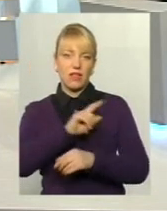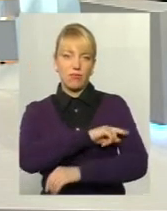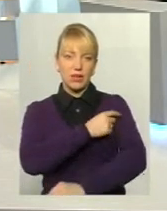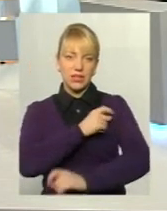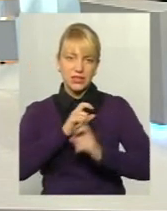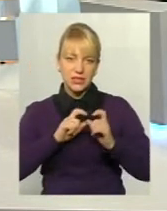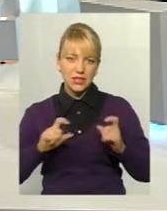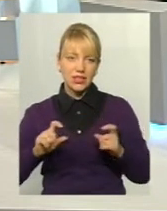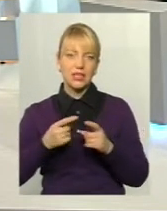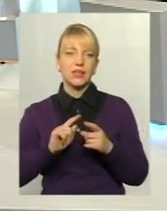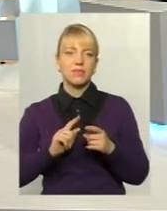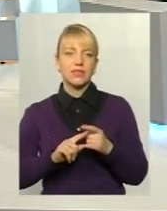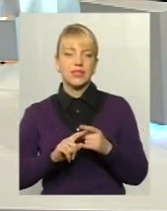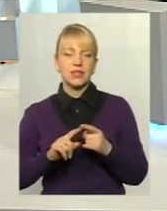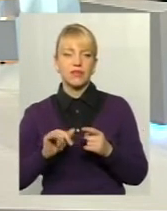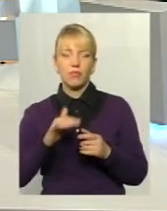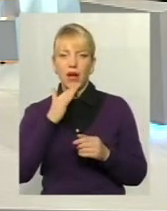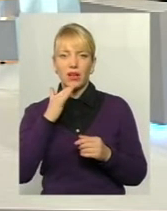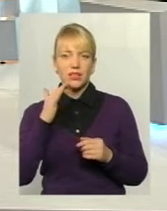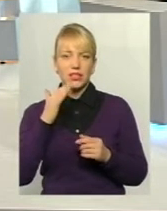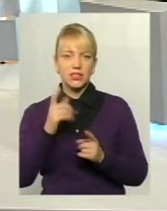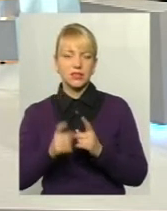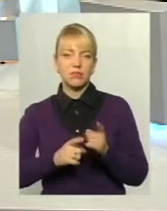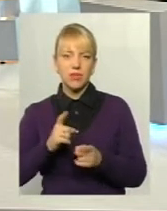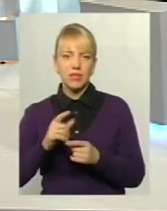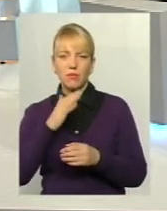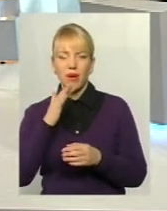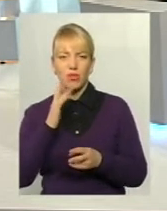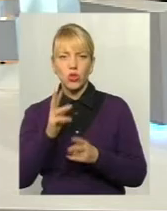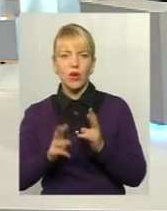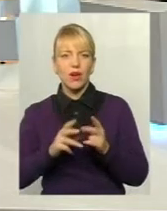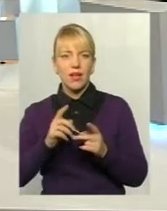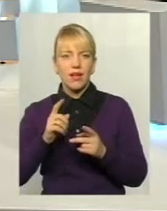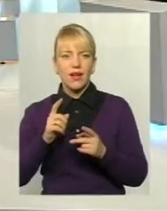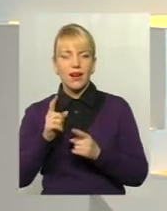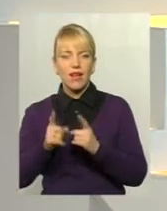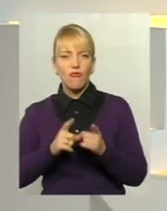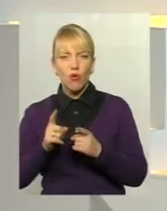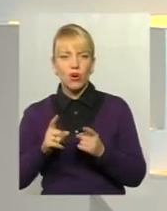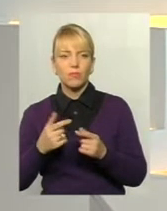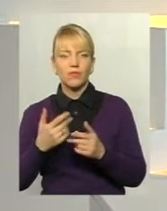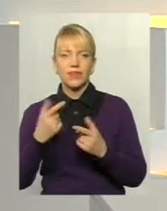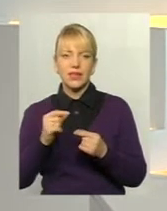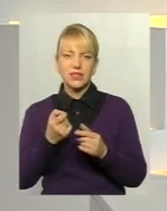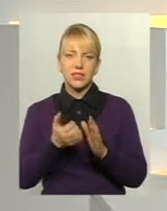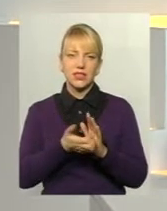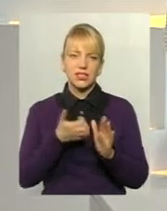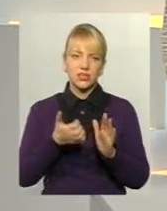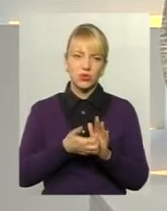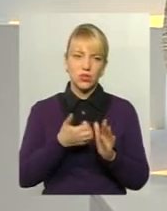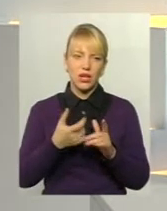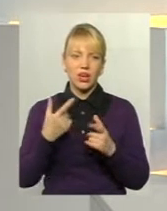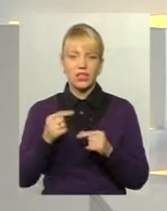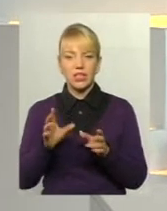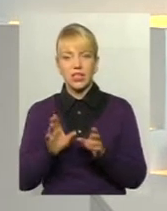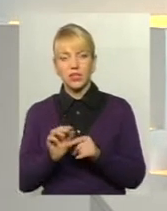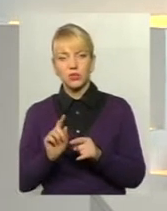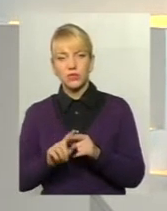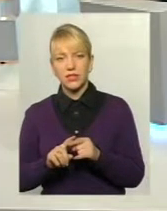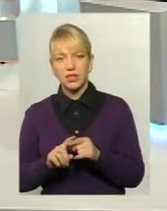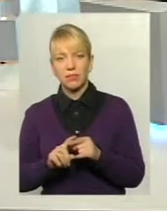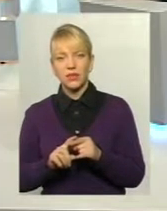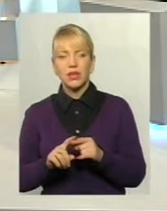медицині нині. Багато змін, багато реформ, які десь шкутильгають, десь разом з тим, десь на